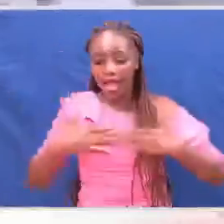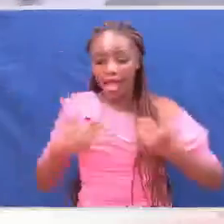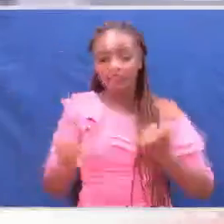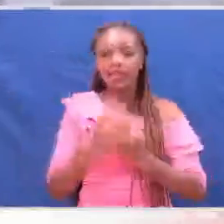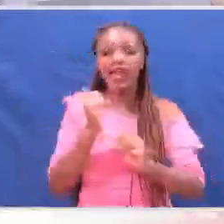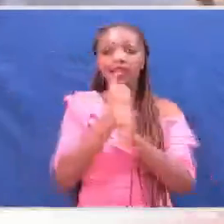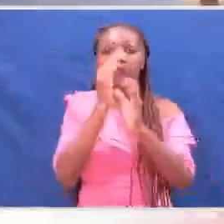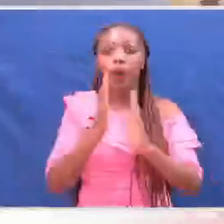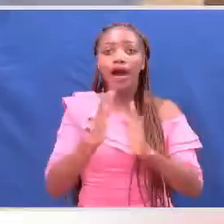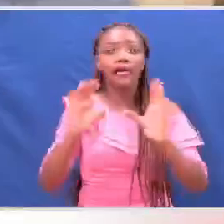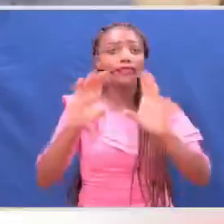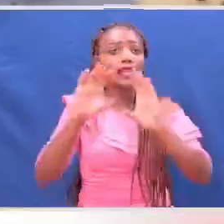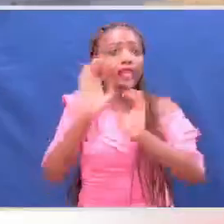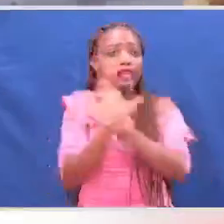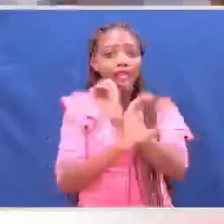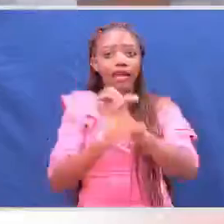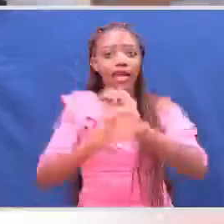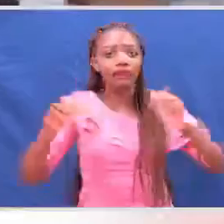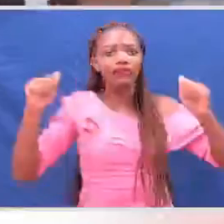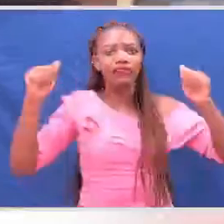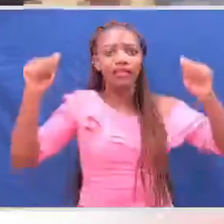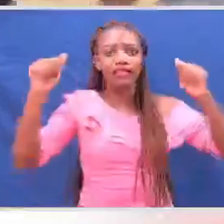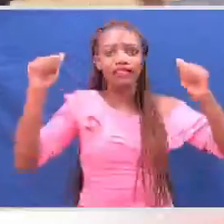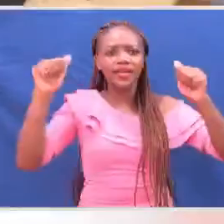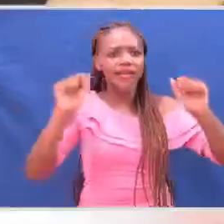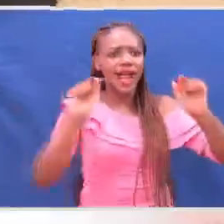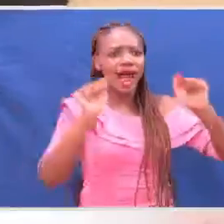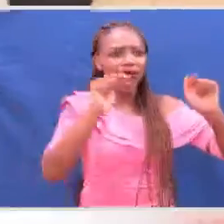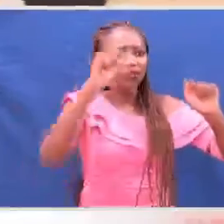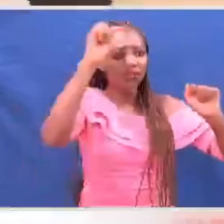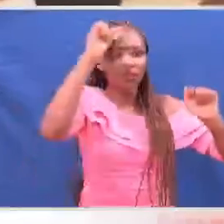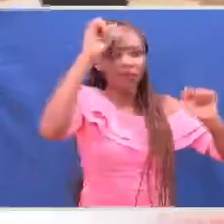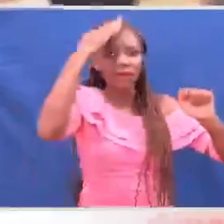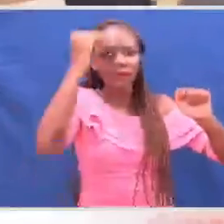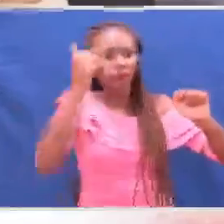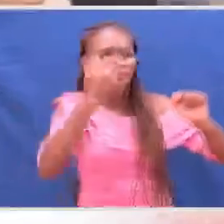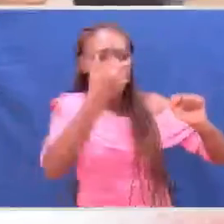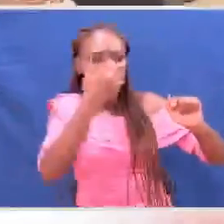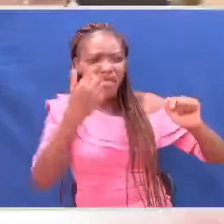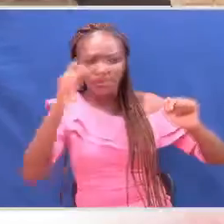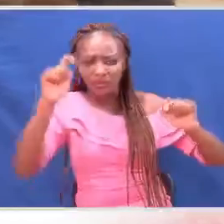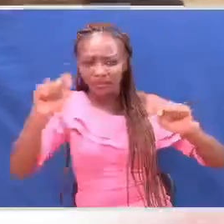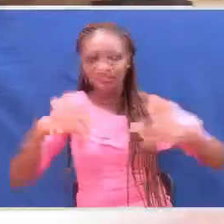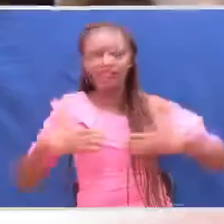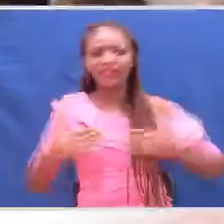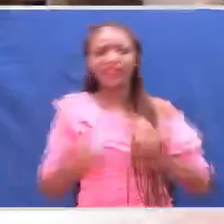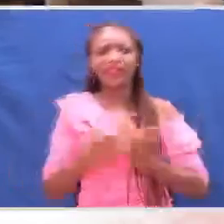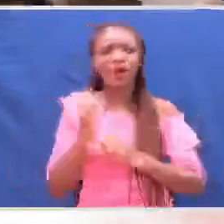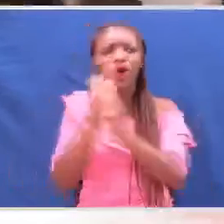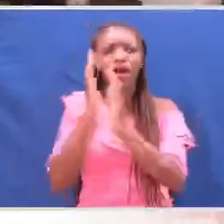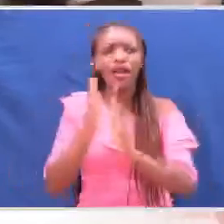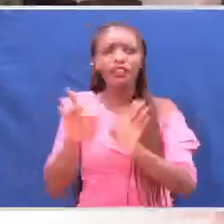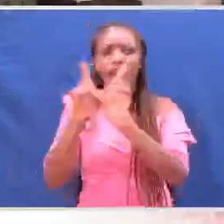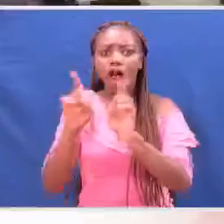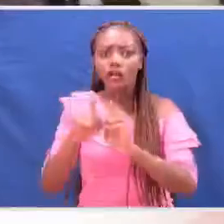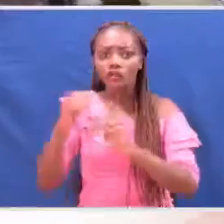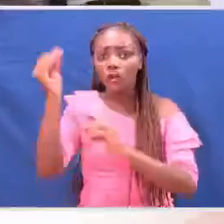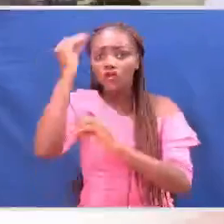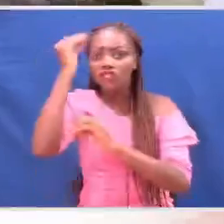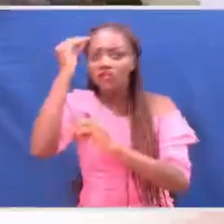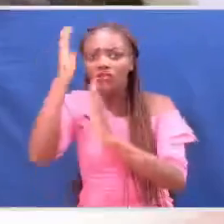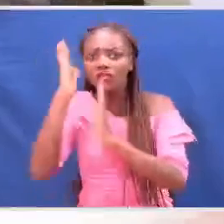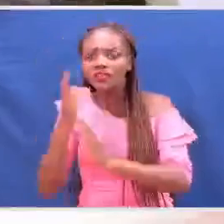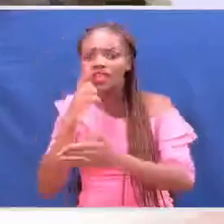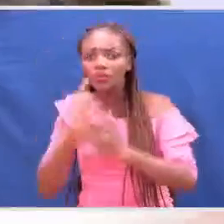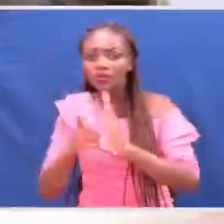kote nchini katika maandamano ya kushtumu serikali kwa kupuuza maslahi ya wahudumu wa afya. Wanafunzi hao wakidai